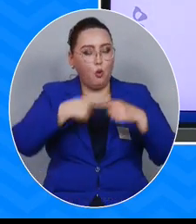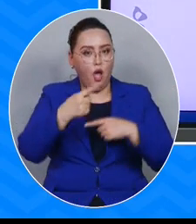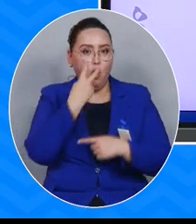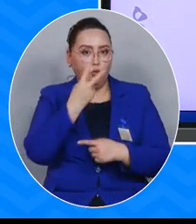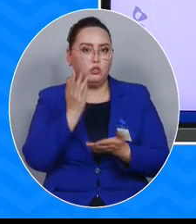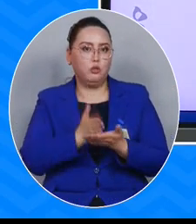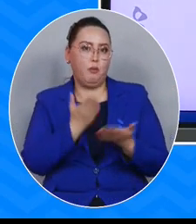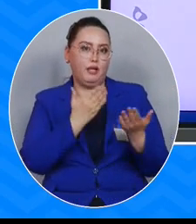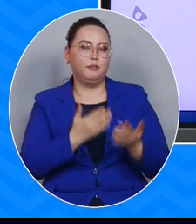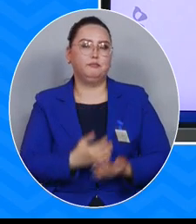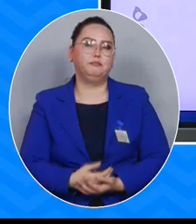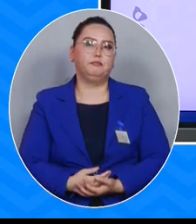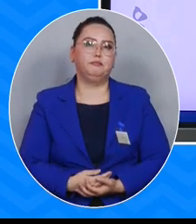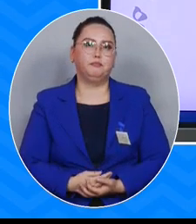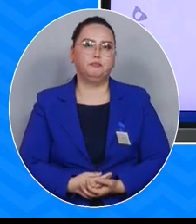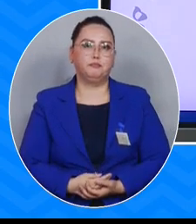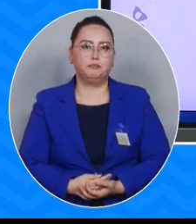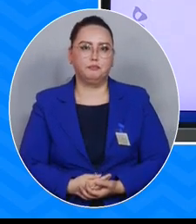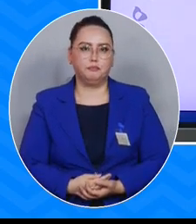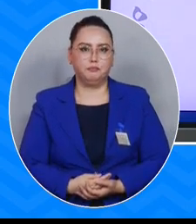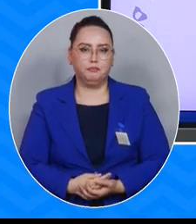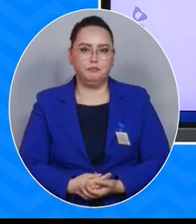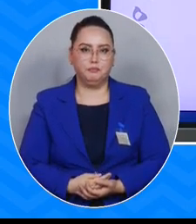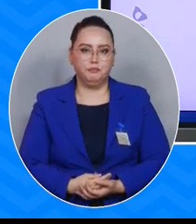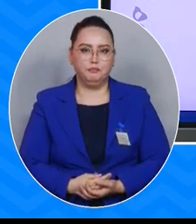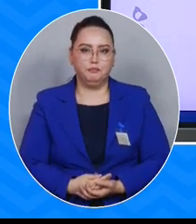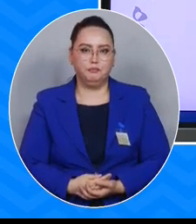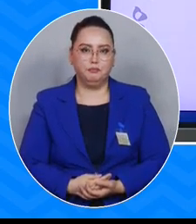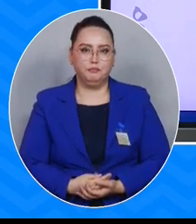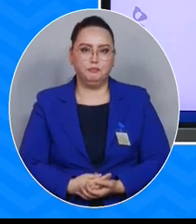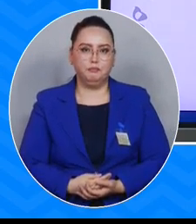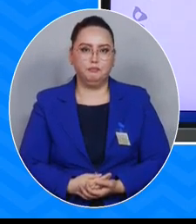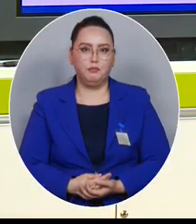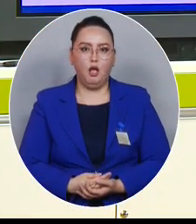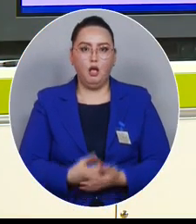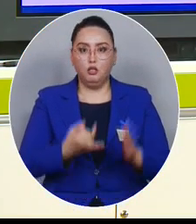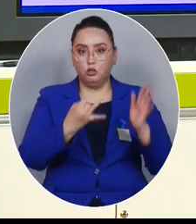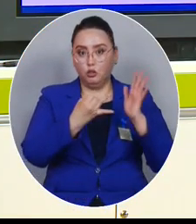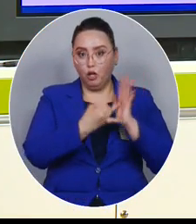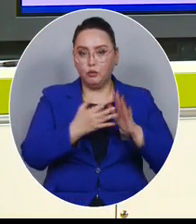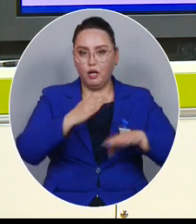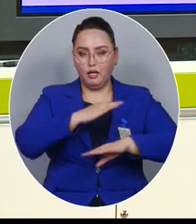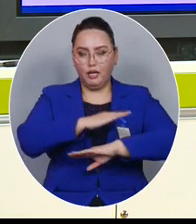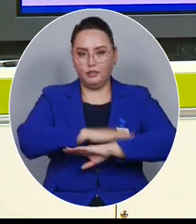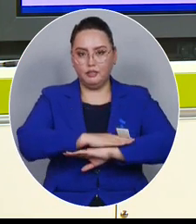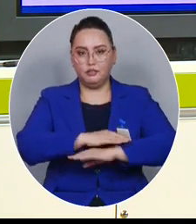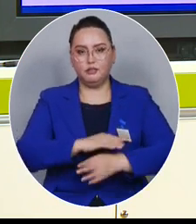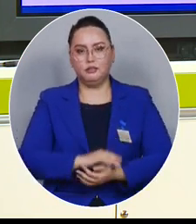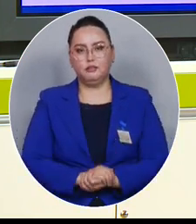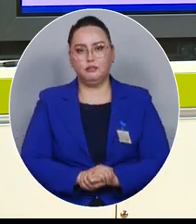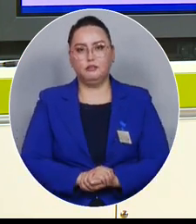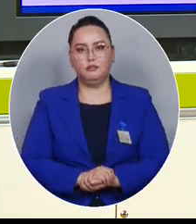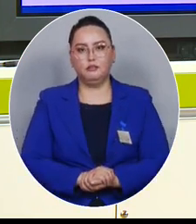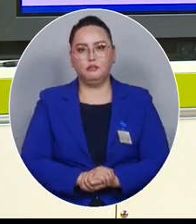бүдзээг задлэн шээнжлээг хүүрэнсээээг өнцээн шээнжээг ялгонтайнах гэсээг ээм агулгойг өзэдээг бол. Долдгоо рангэдаа айн зомээн тэмдэглээл